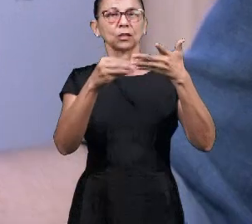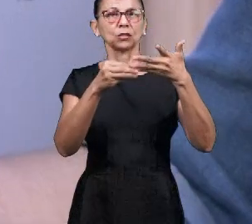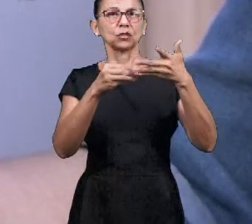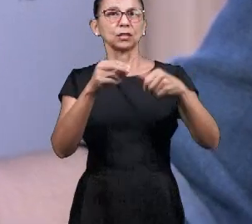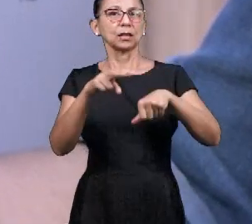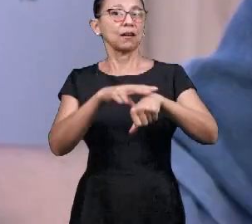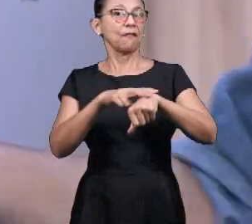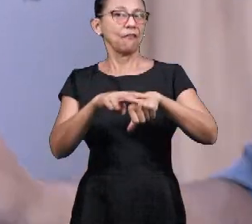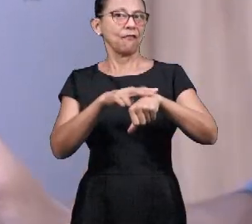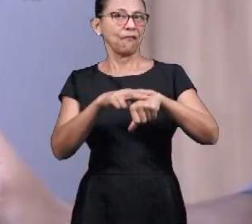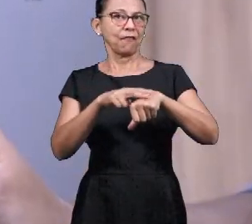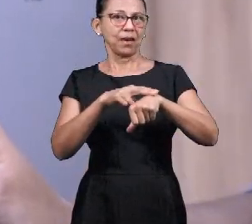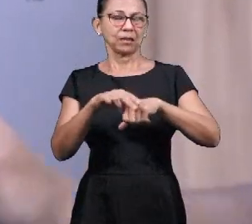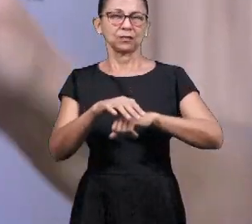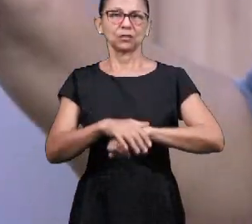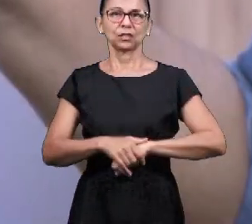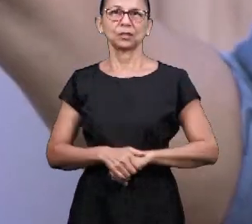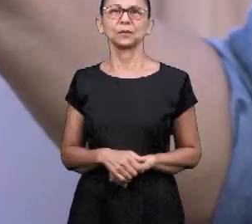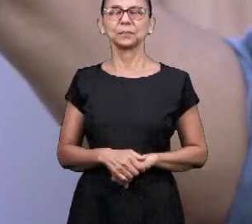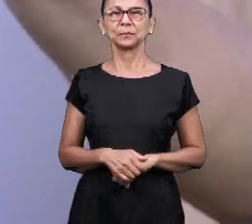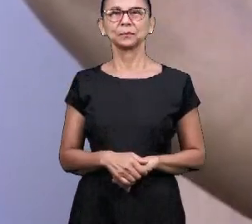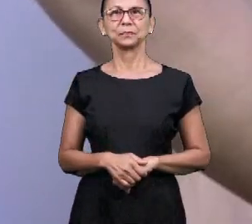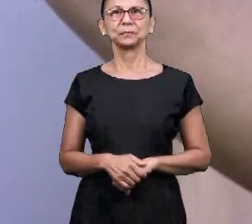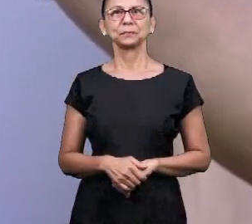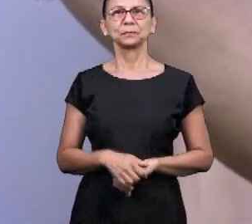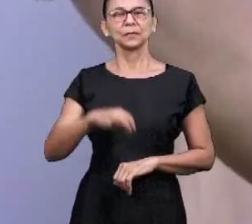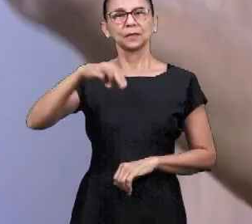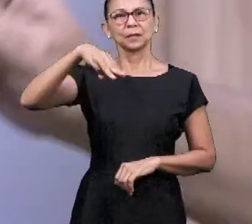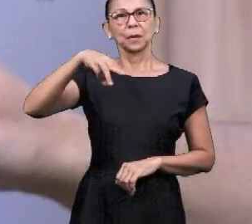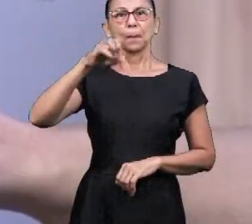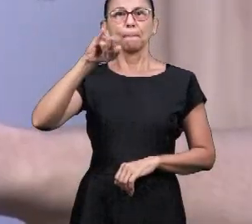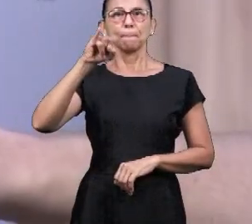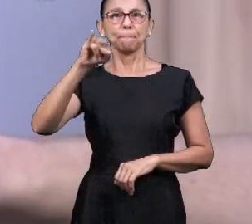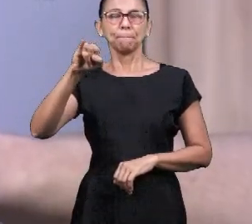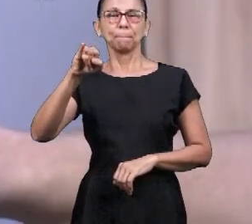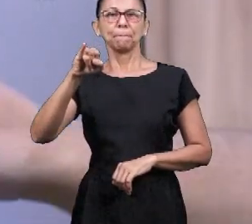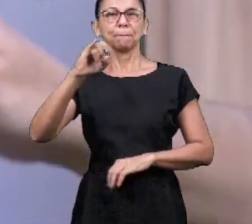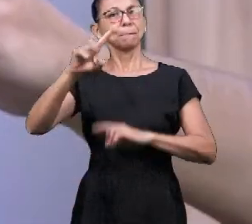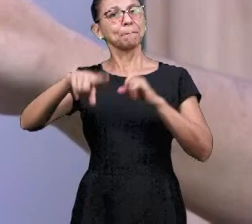La. Mi majeur, Mi,